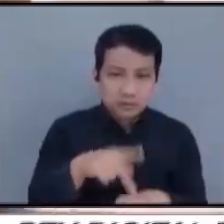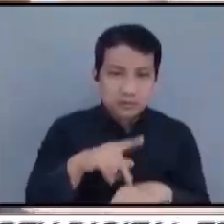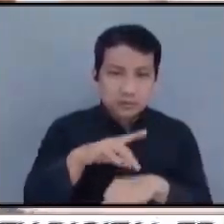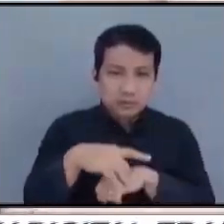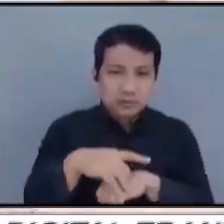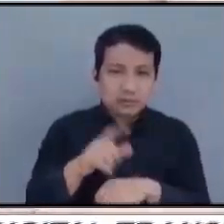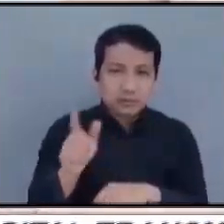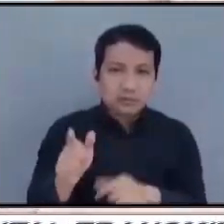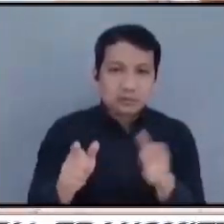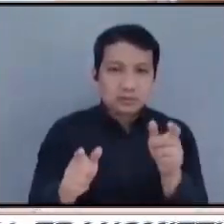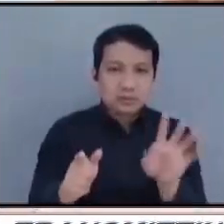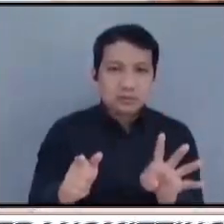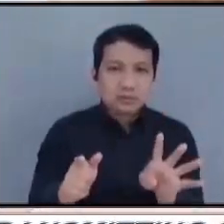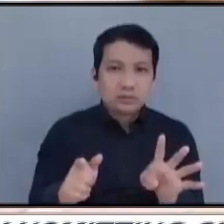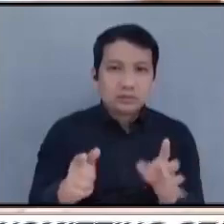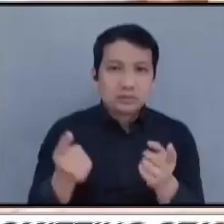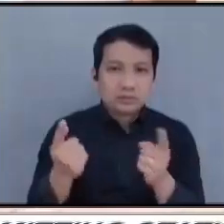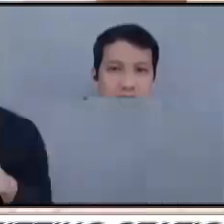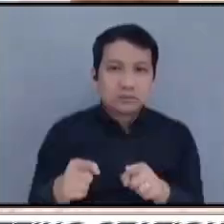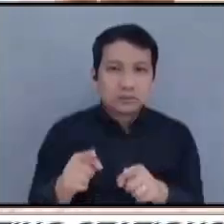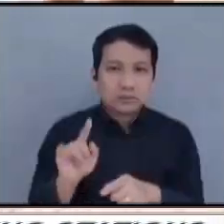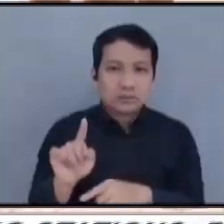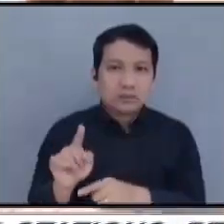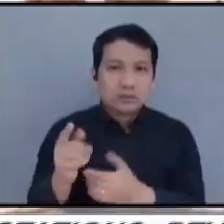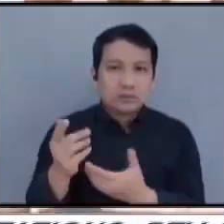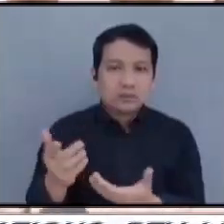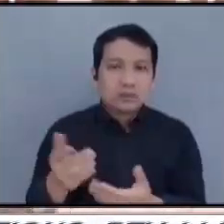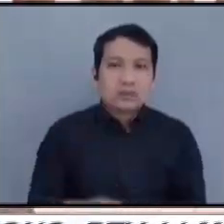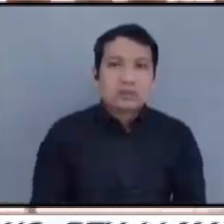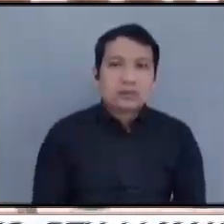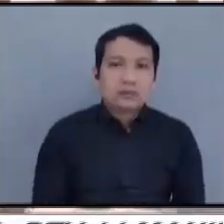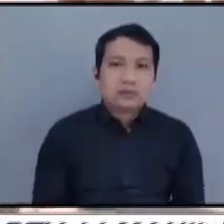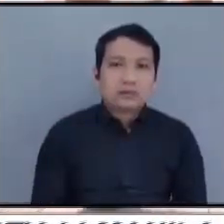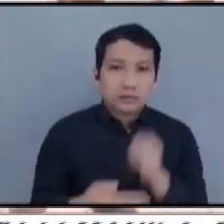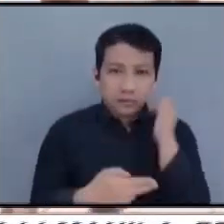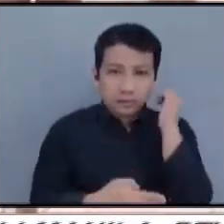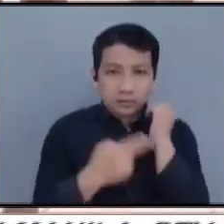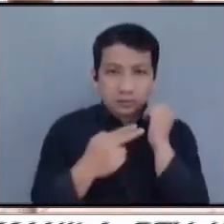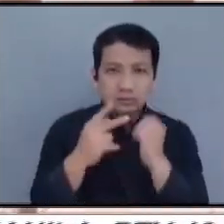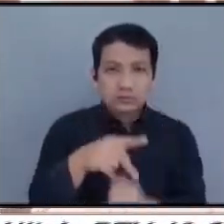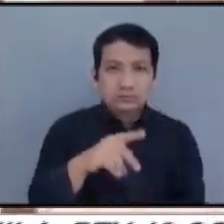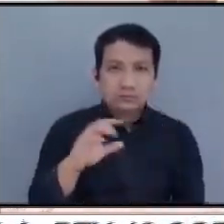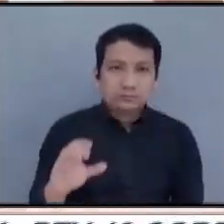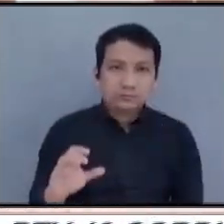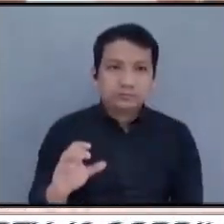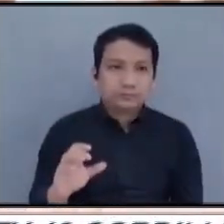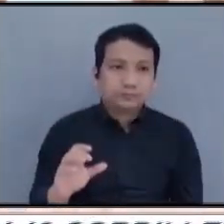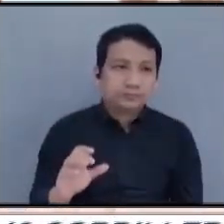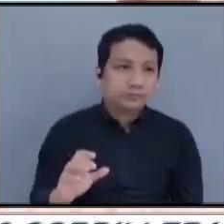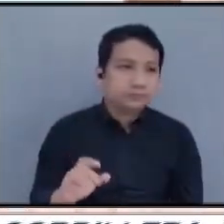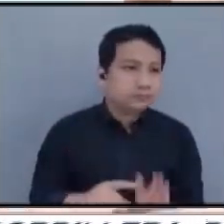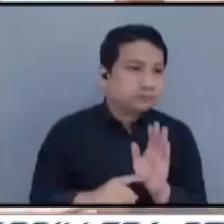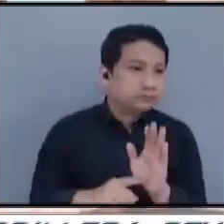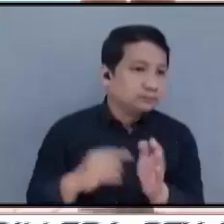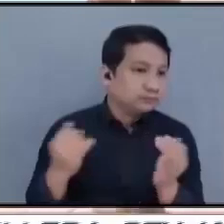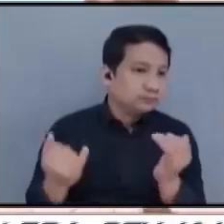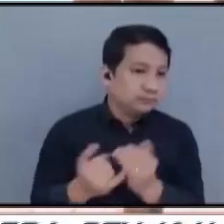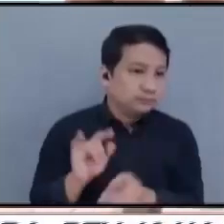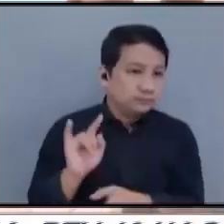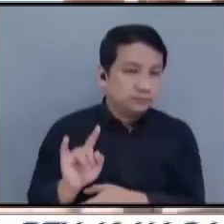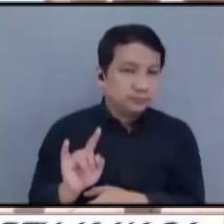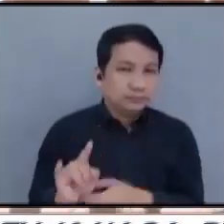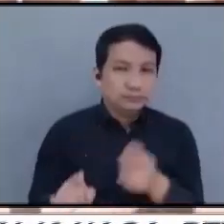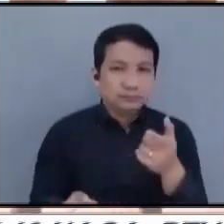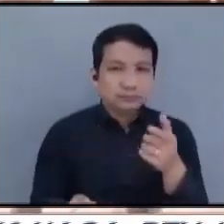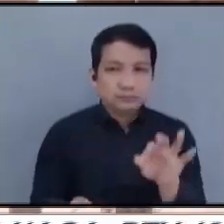2024 sa ginanap na press presentation sa isang hotel sa Pasay. Isa-isang nagpakilala sa harap ng media ang 29 delegates kung